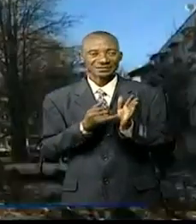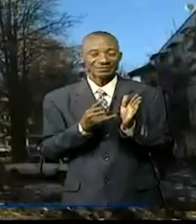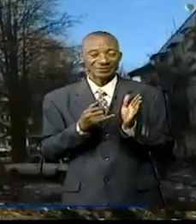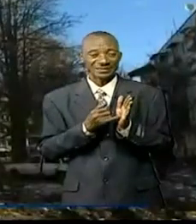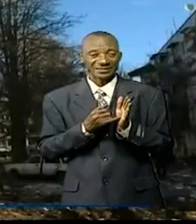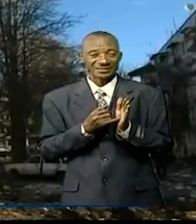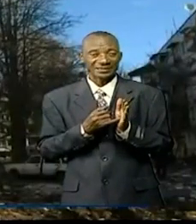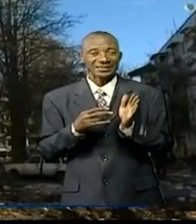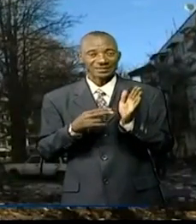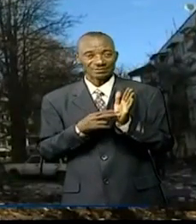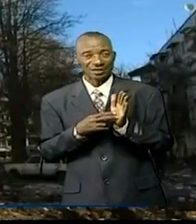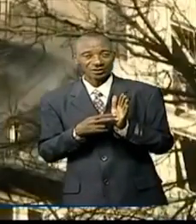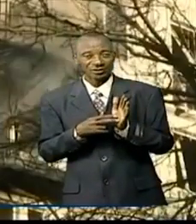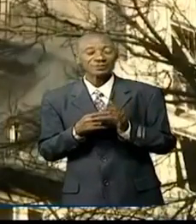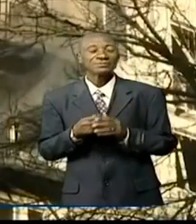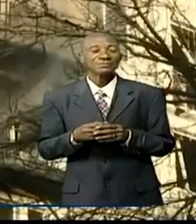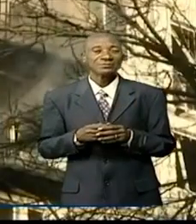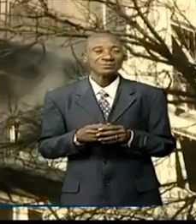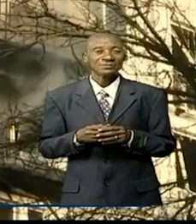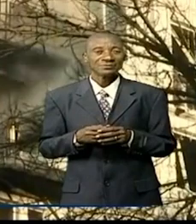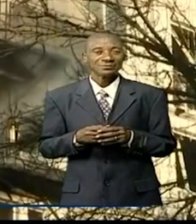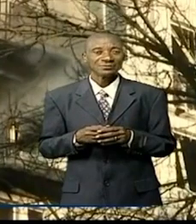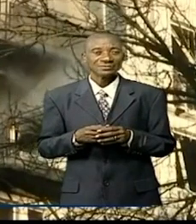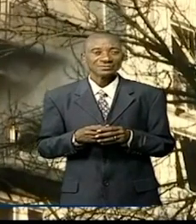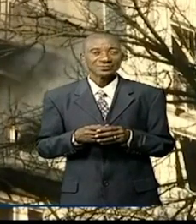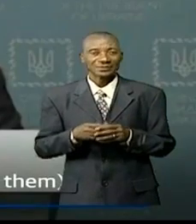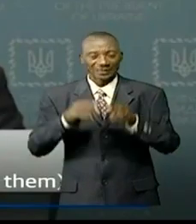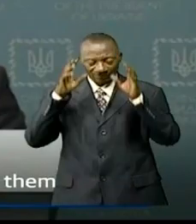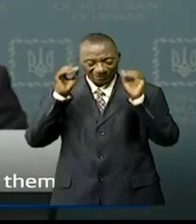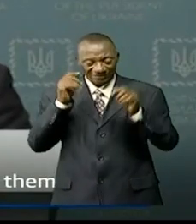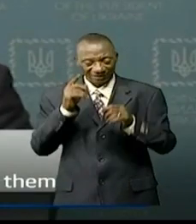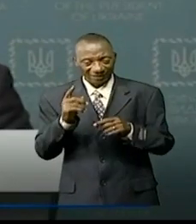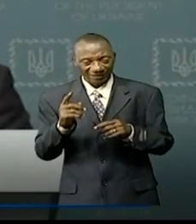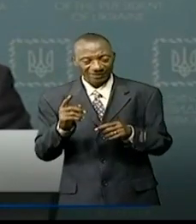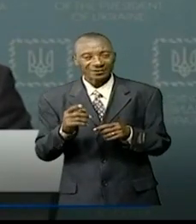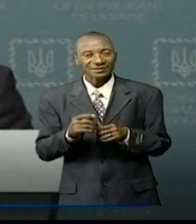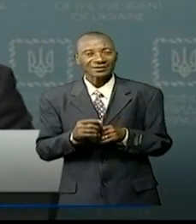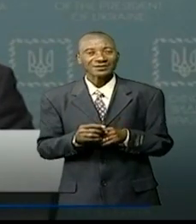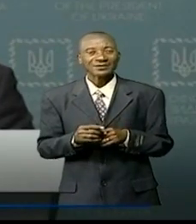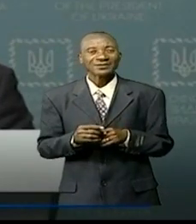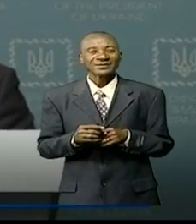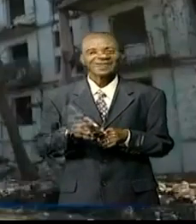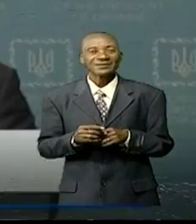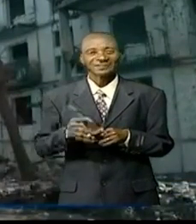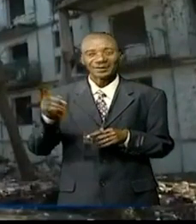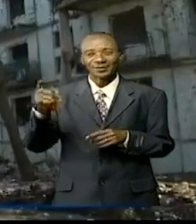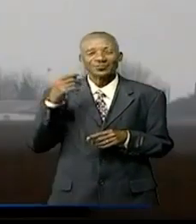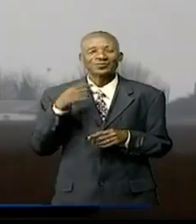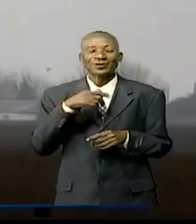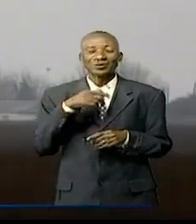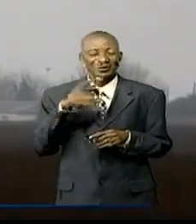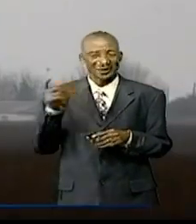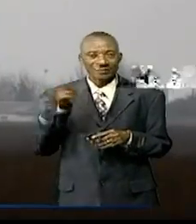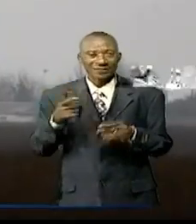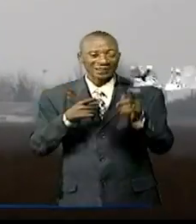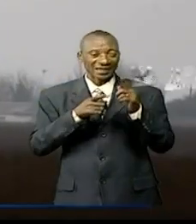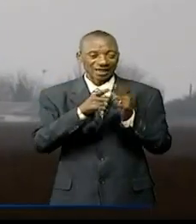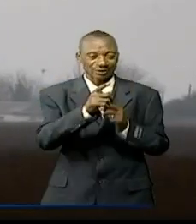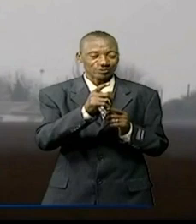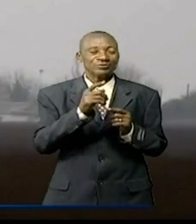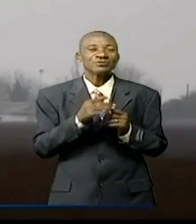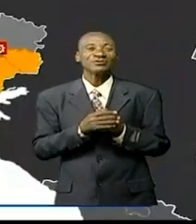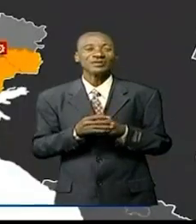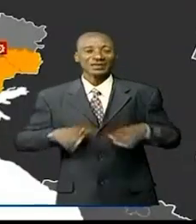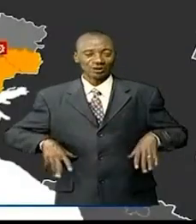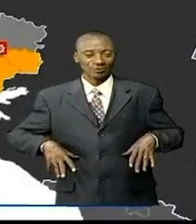été dure, a affirmé le président ukrainien Volodymyr Zelensky, qui accuse la Russie de tirer sur des habitants. Au quatrième jour de combat